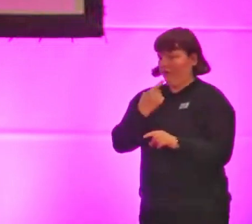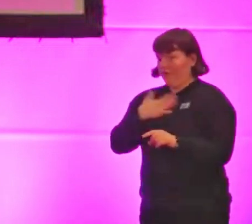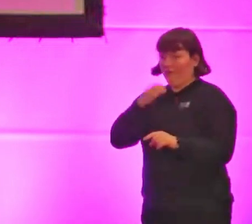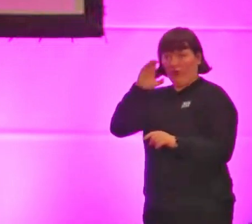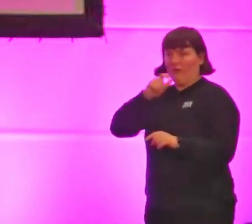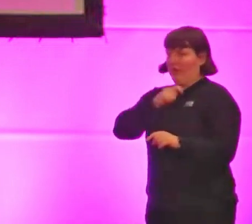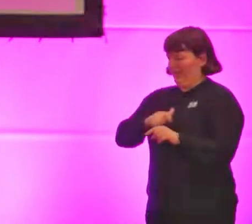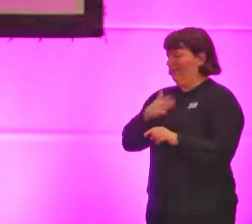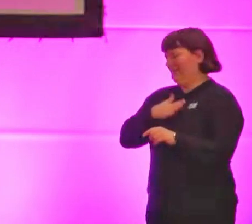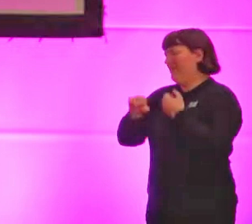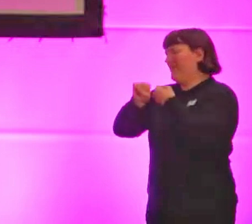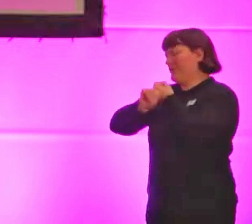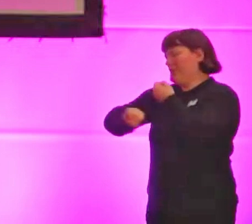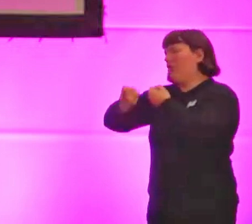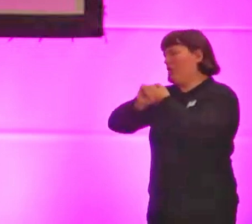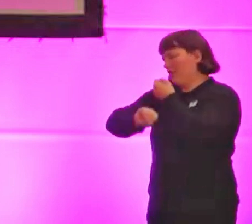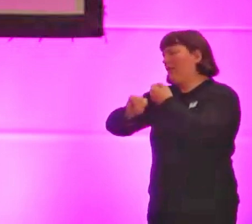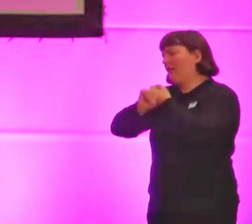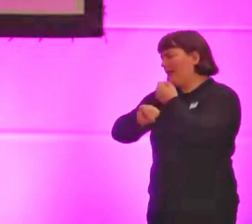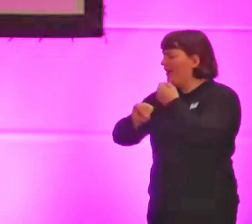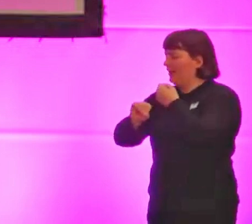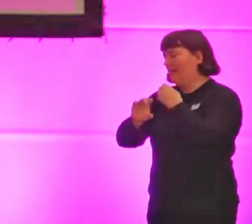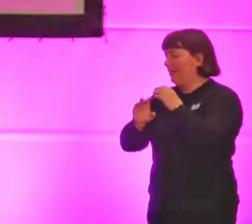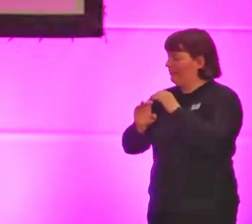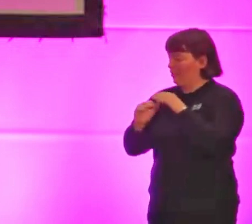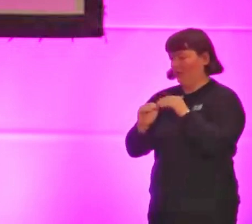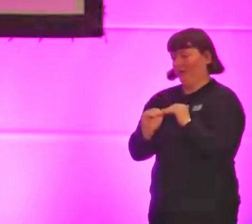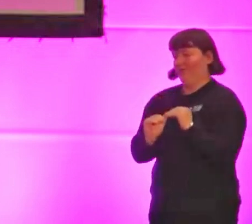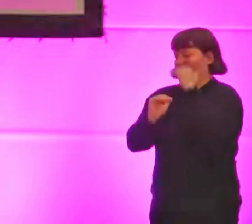var ju liksom högsta i styret på styrelsenivå